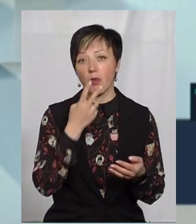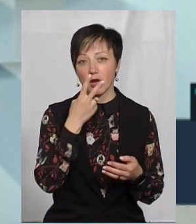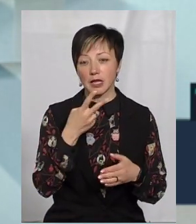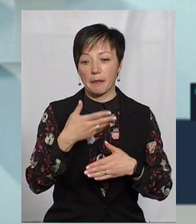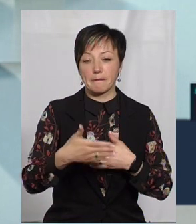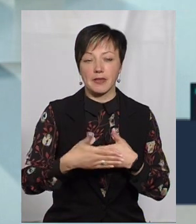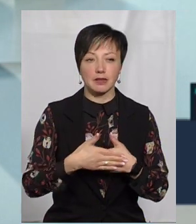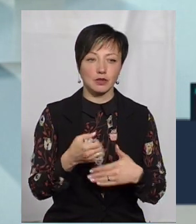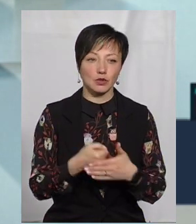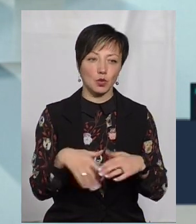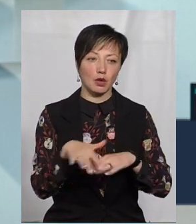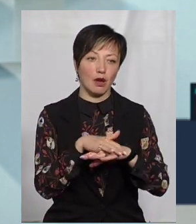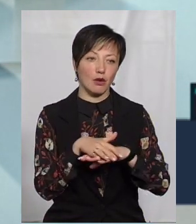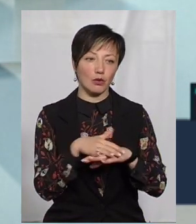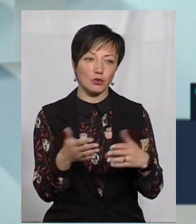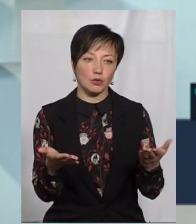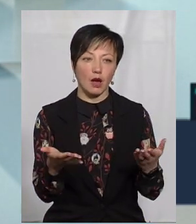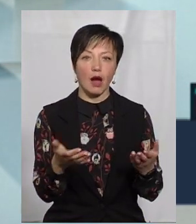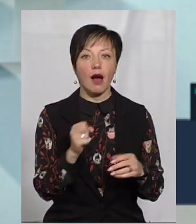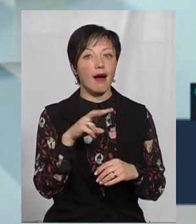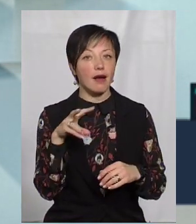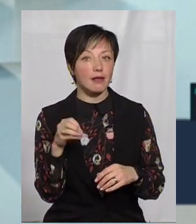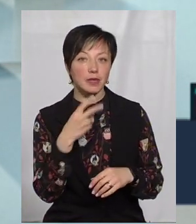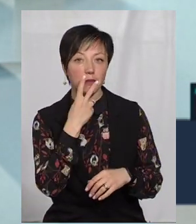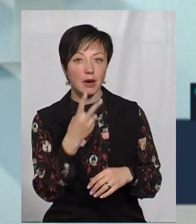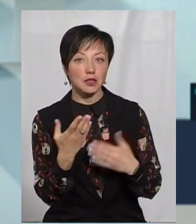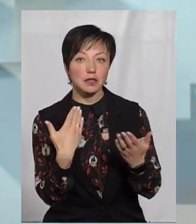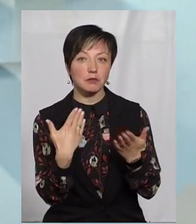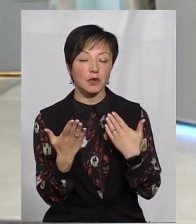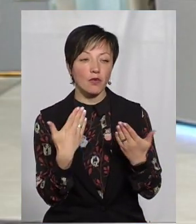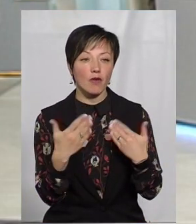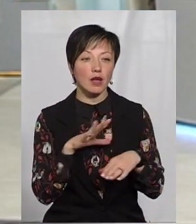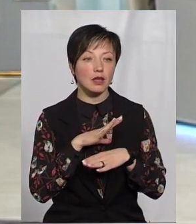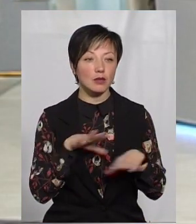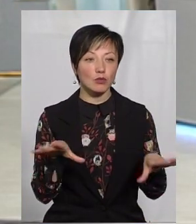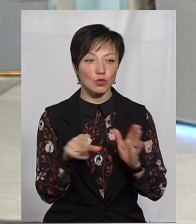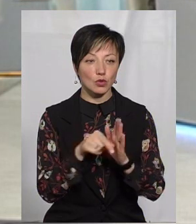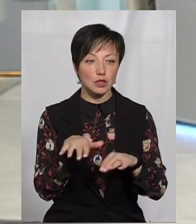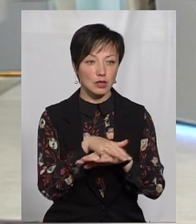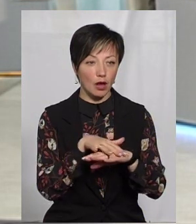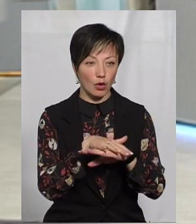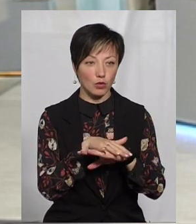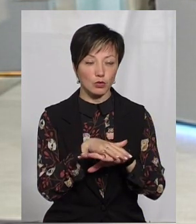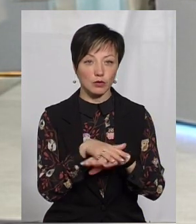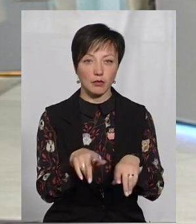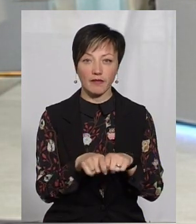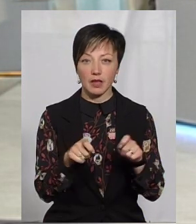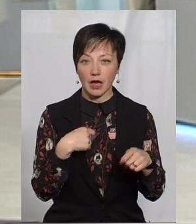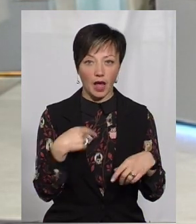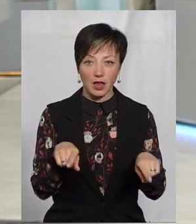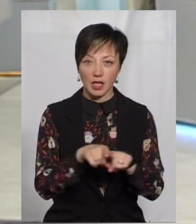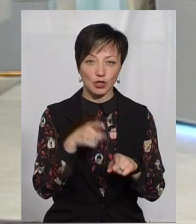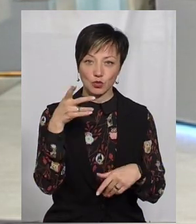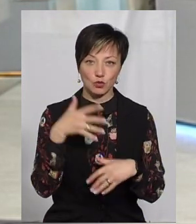показати близькість до народу, щоб, ну, щоб президент відкритий. Але при цьому ми не бачили спілкування, власне, із народом, ну, от відкритого спілкування. Ну, я